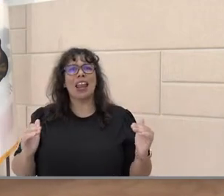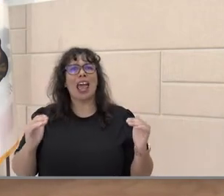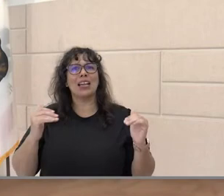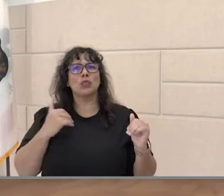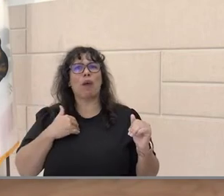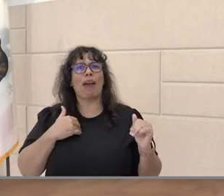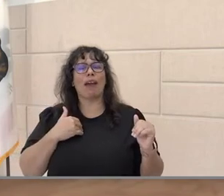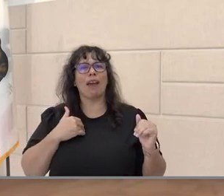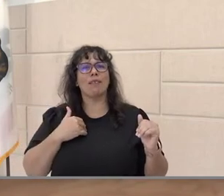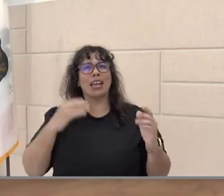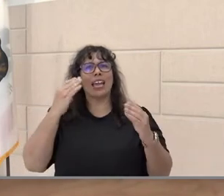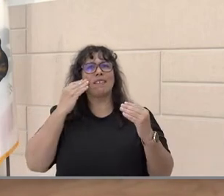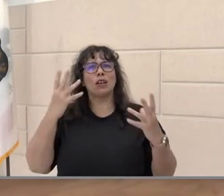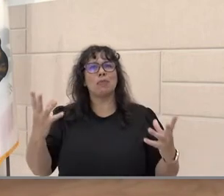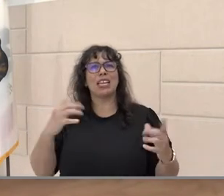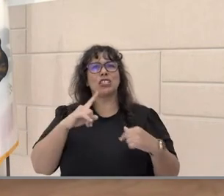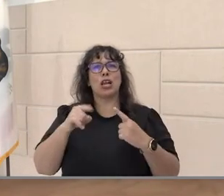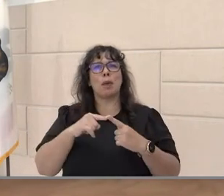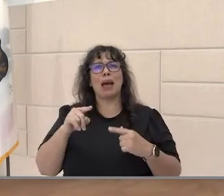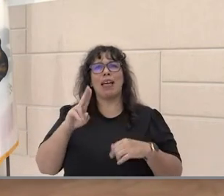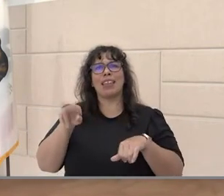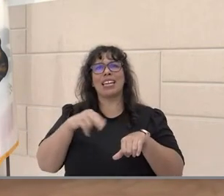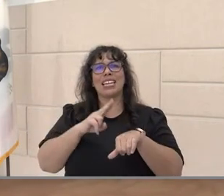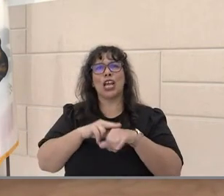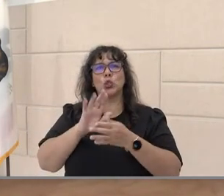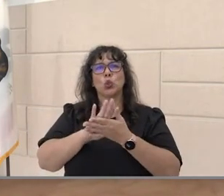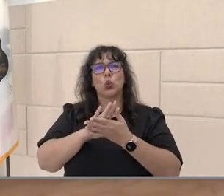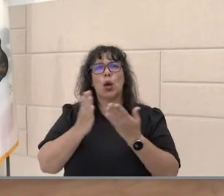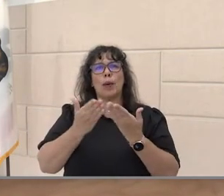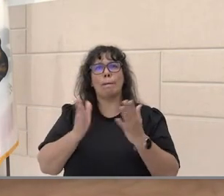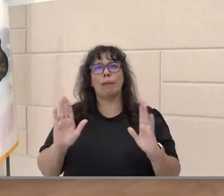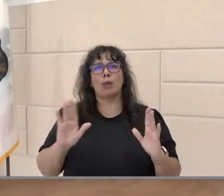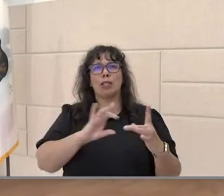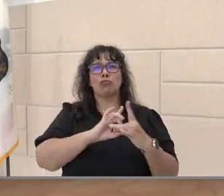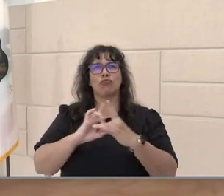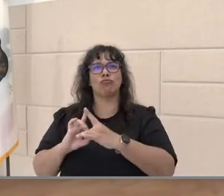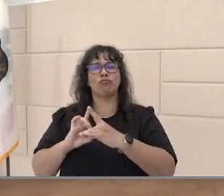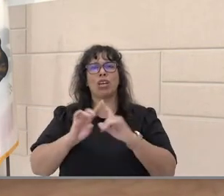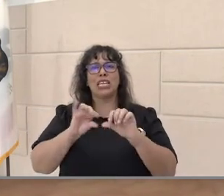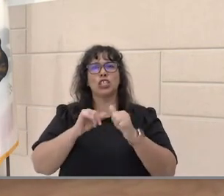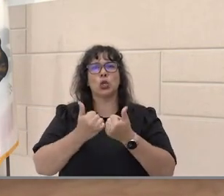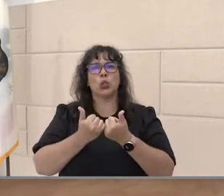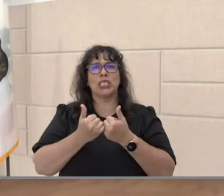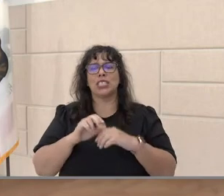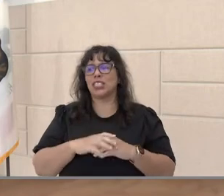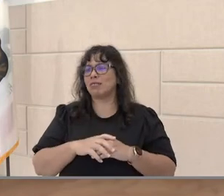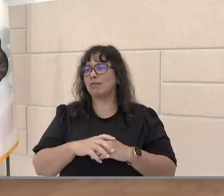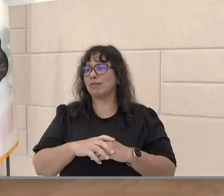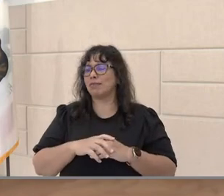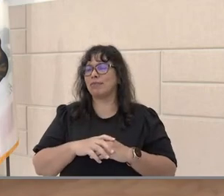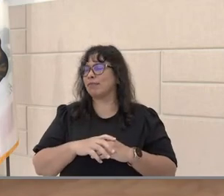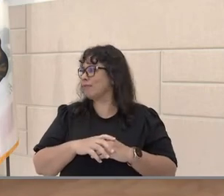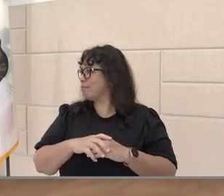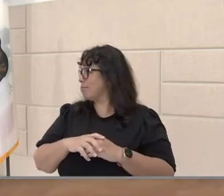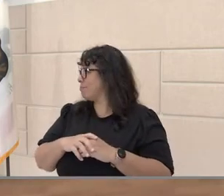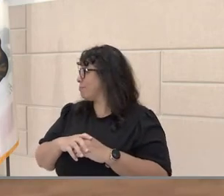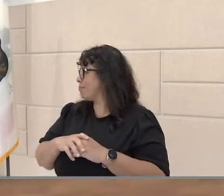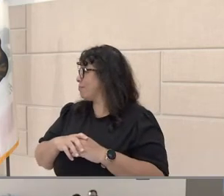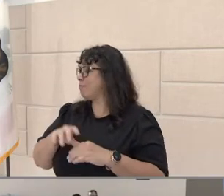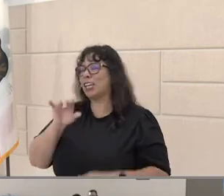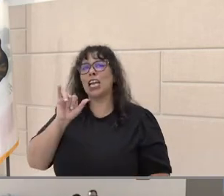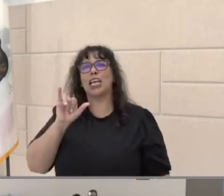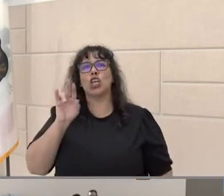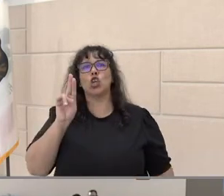បន្ទាប់មកនេះយើងមានព័ត៌មានតាក់ទងនឹងការធ្វើទំនាក់ទំនងជាមួយនឹងសាលាទូទៅ